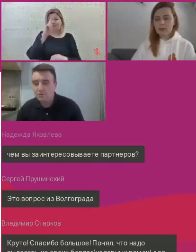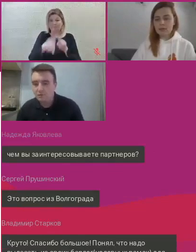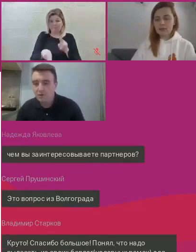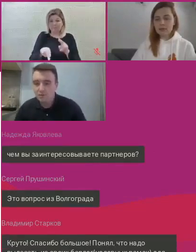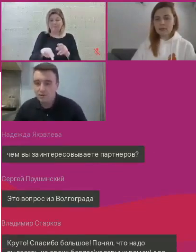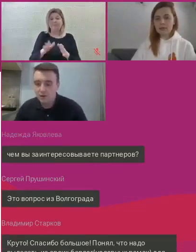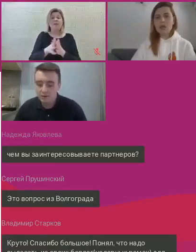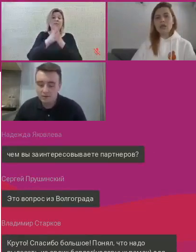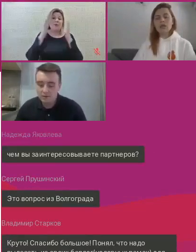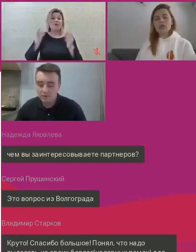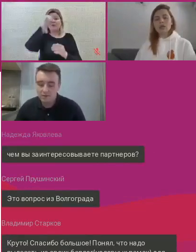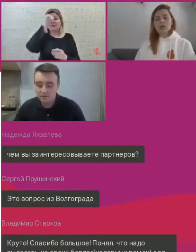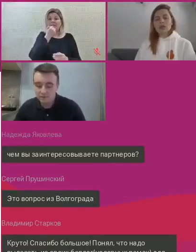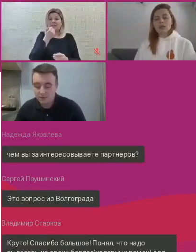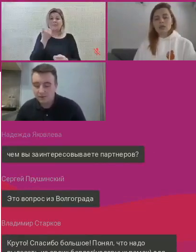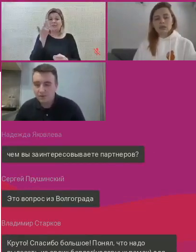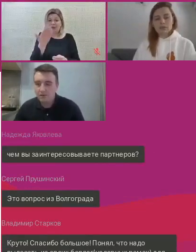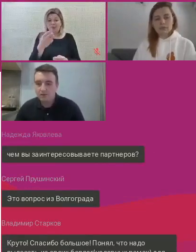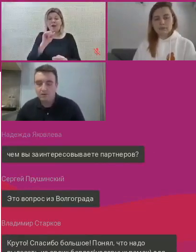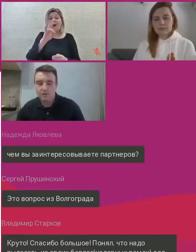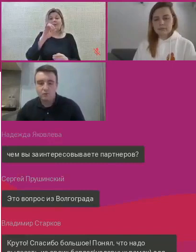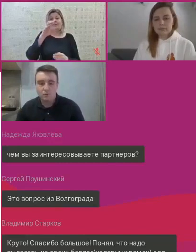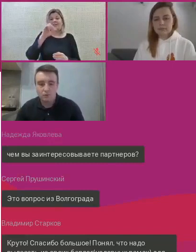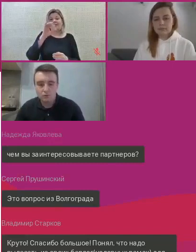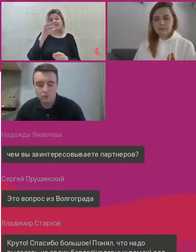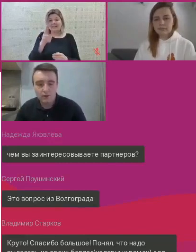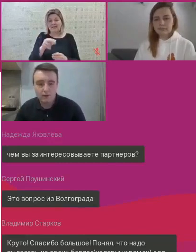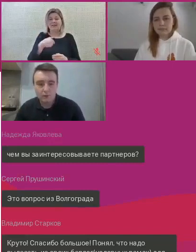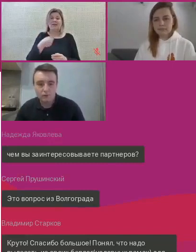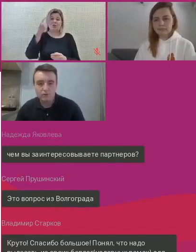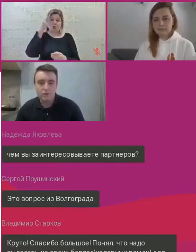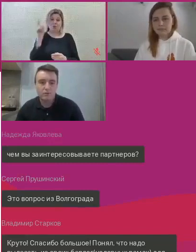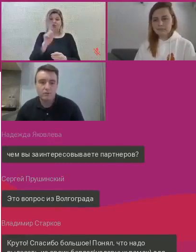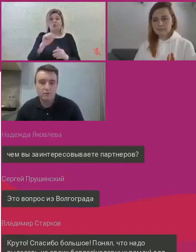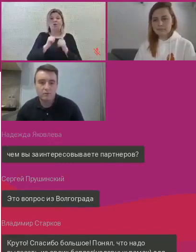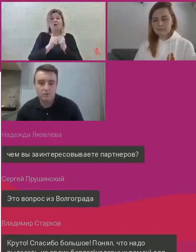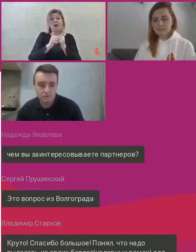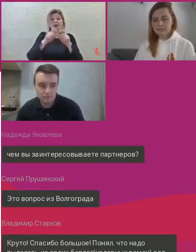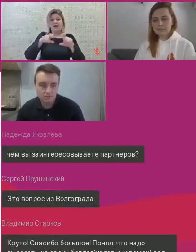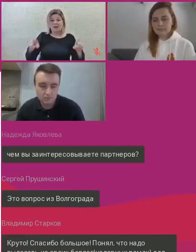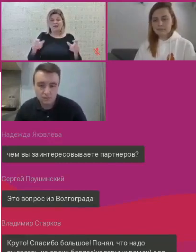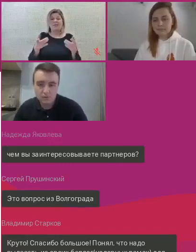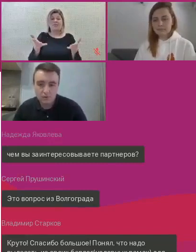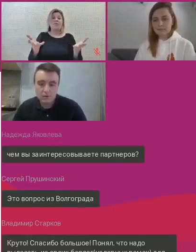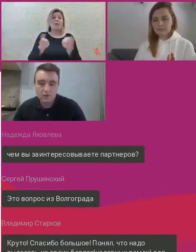Большое спасибо вам, Анастасия. Я думаю, то, что коллеги получили